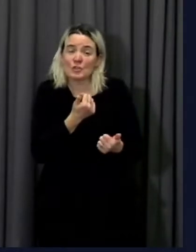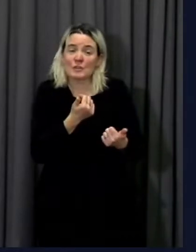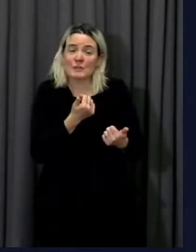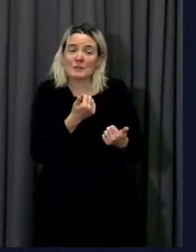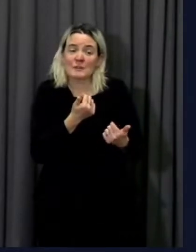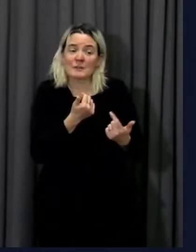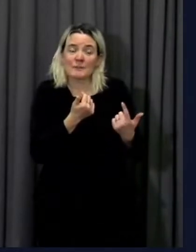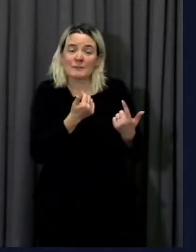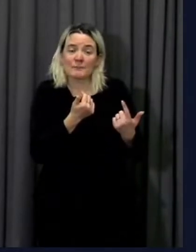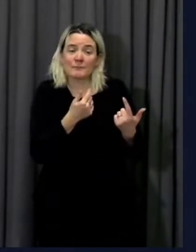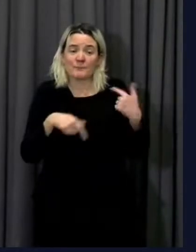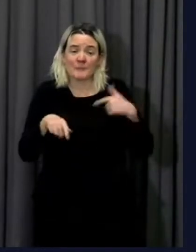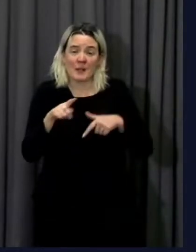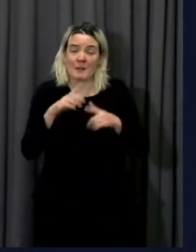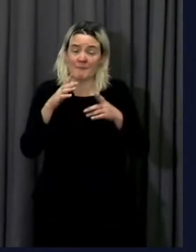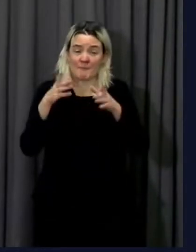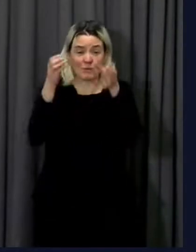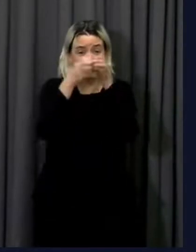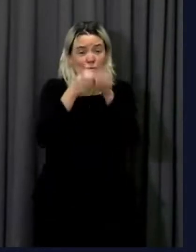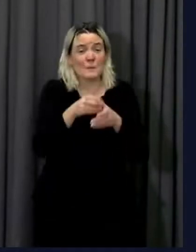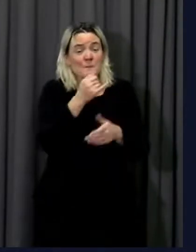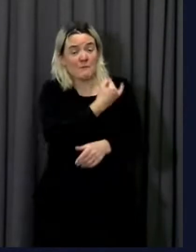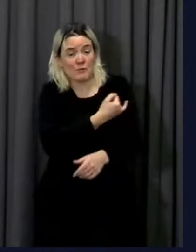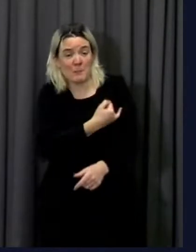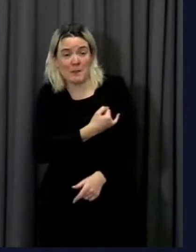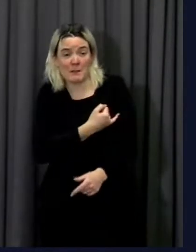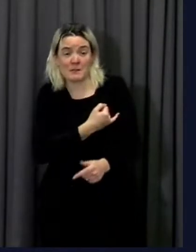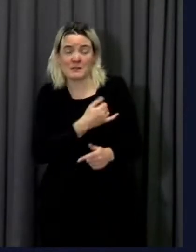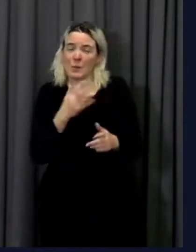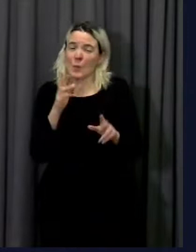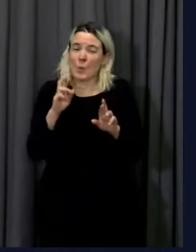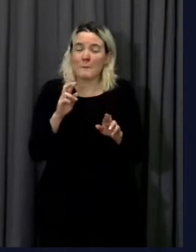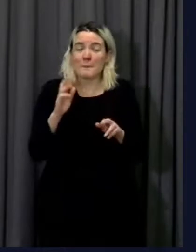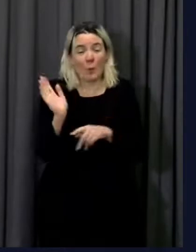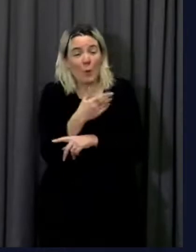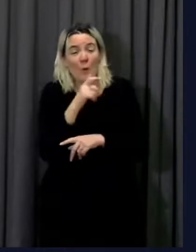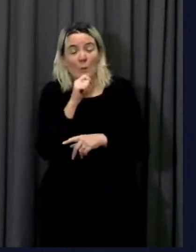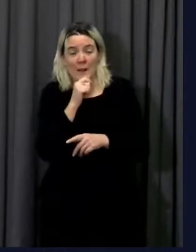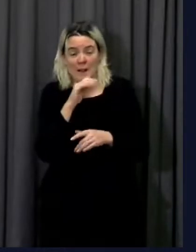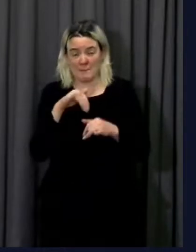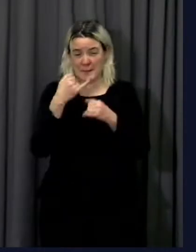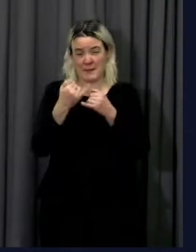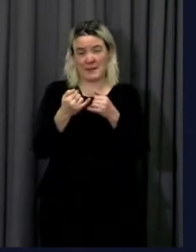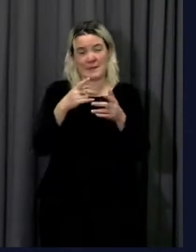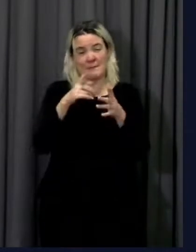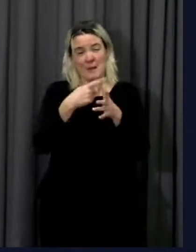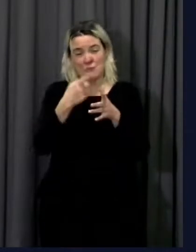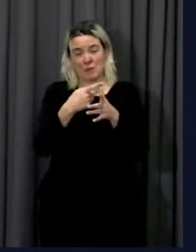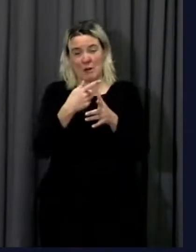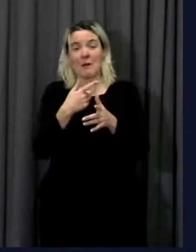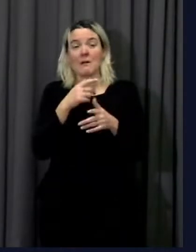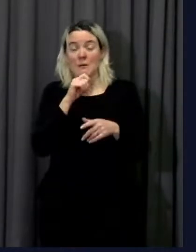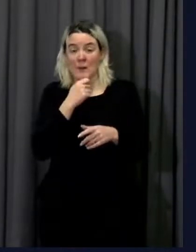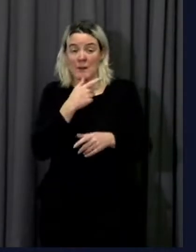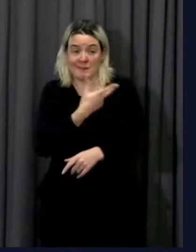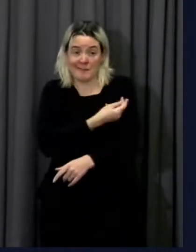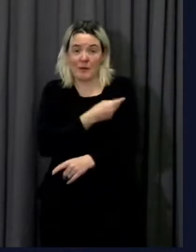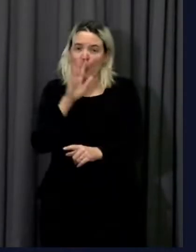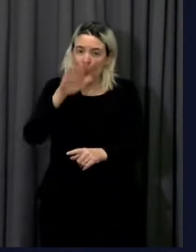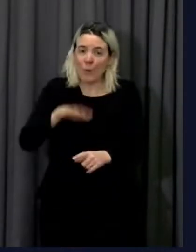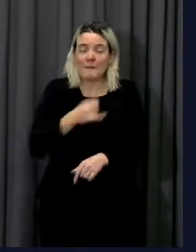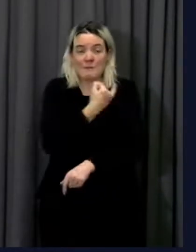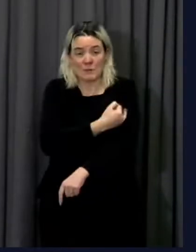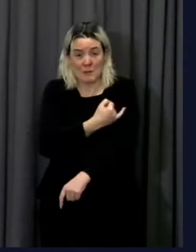pobl yn y grwpiau mwyaf yna cyn diwedd mis ebryll yn cael y pigiad felly dyna beth ni'n